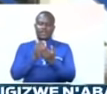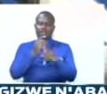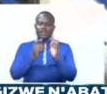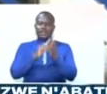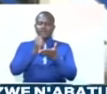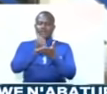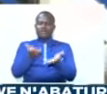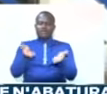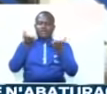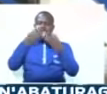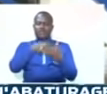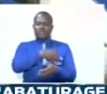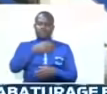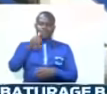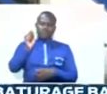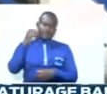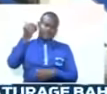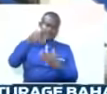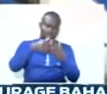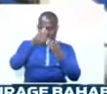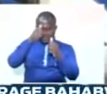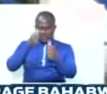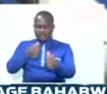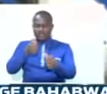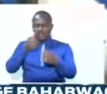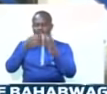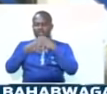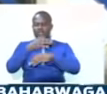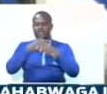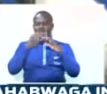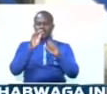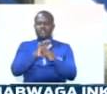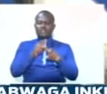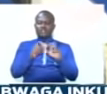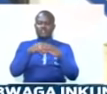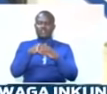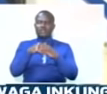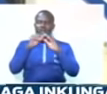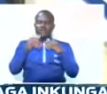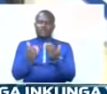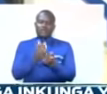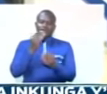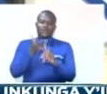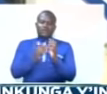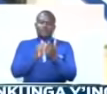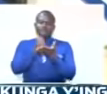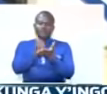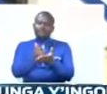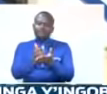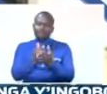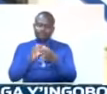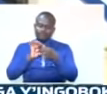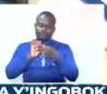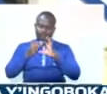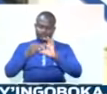kubafasha kuzahura ubukungu bwabo bugendeye ku nganda zitandukanye bari bafite ziri mu buhinzi n'ubworozi kugira ngo dufatanye hari abashoramari bacu